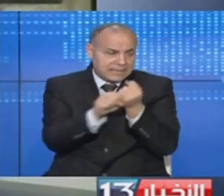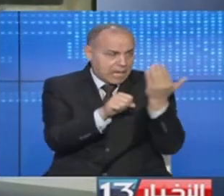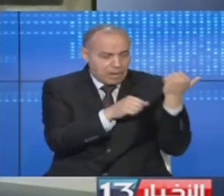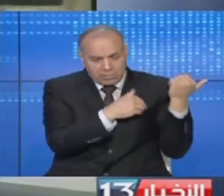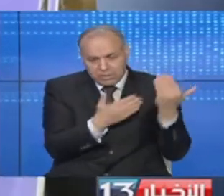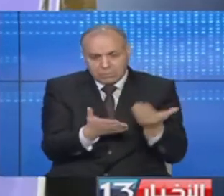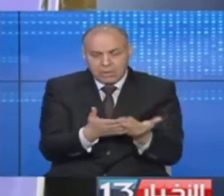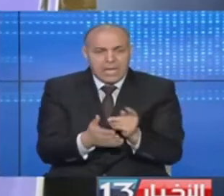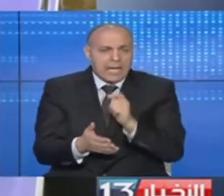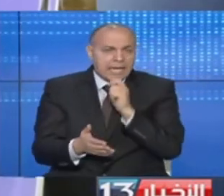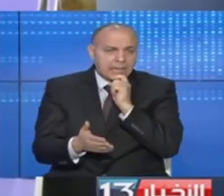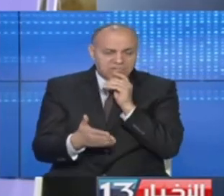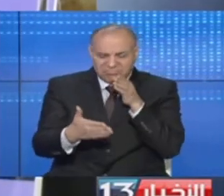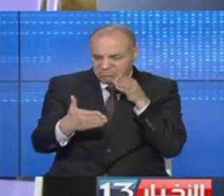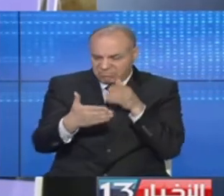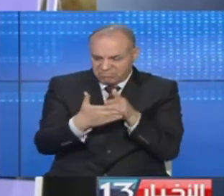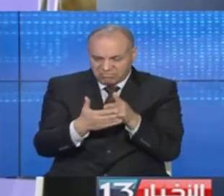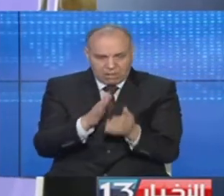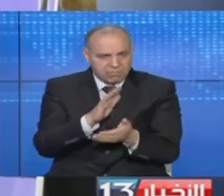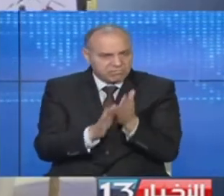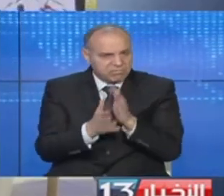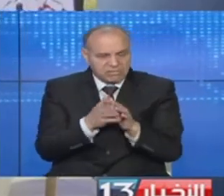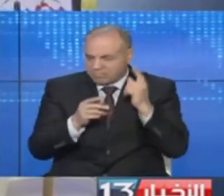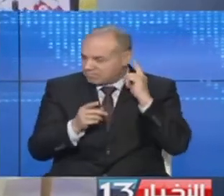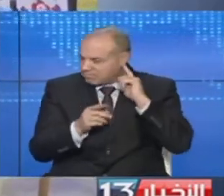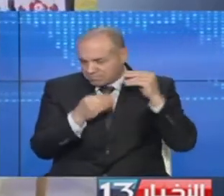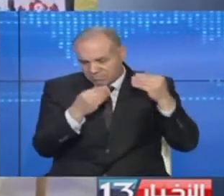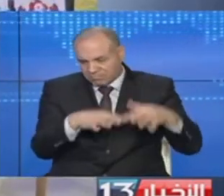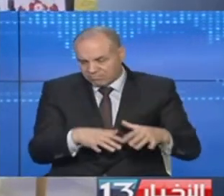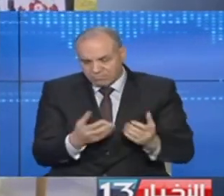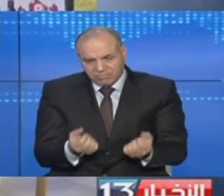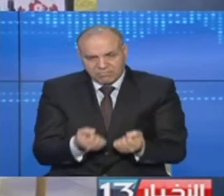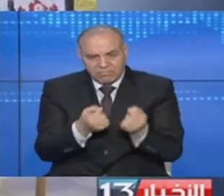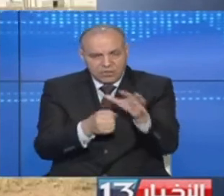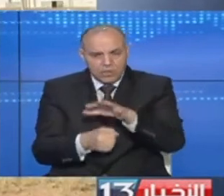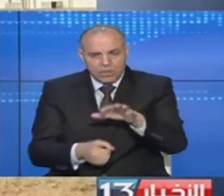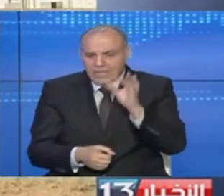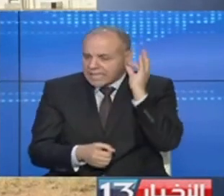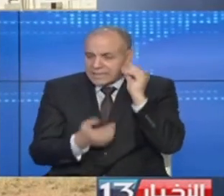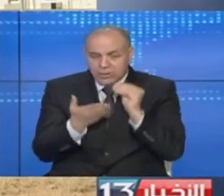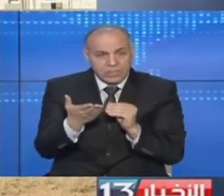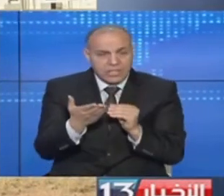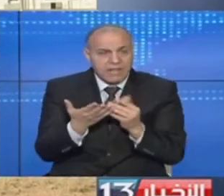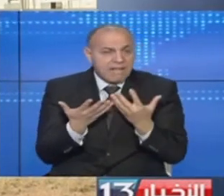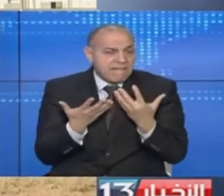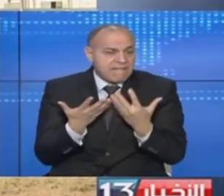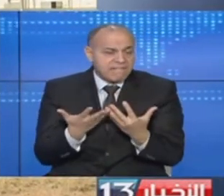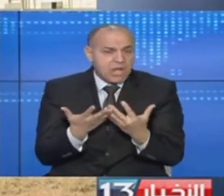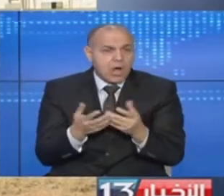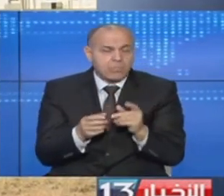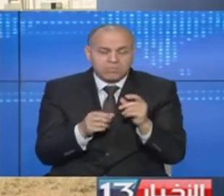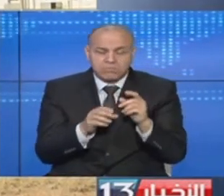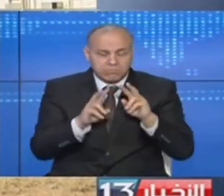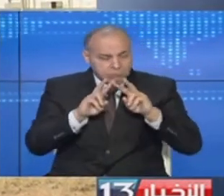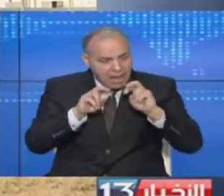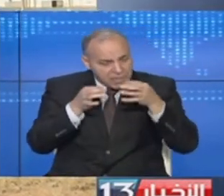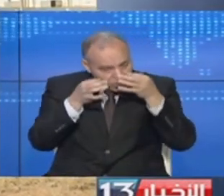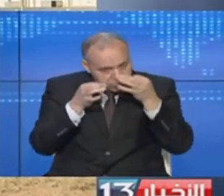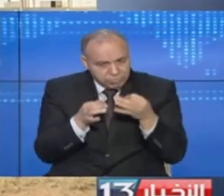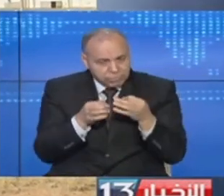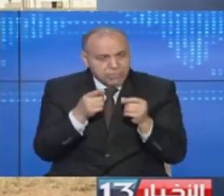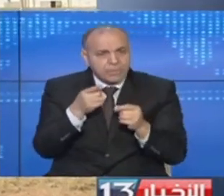10 سنوات ولكنها لم تجد الأذان الصاغية للنهوض بجهتنا في حاجة لتشخيص جدي